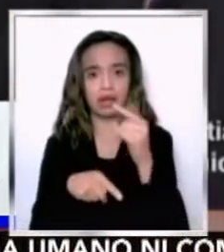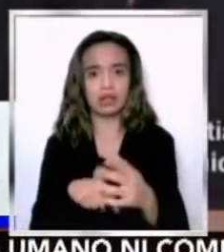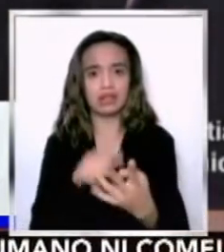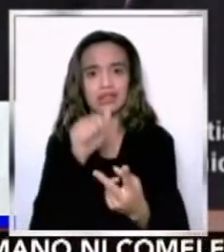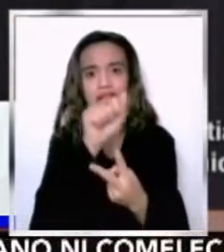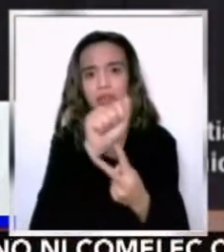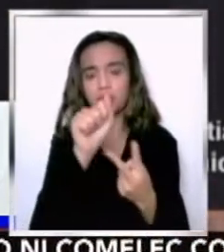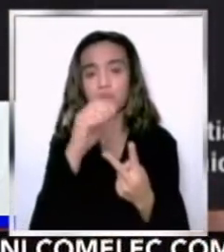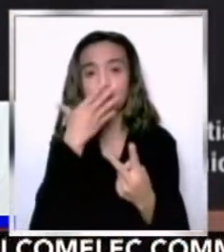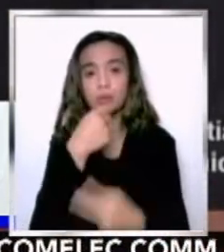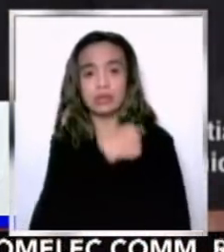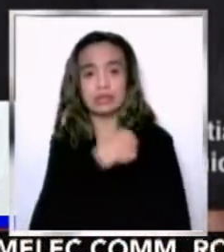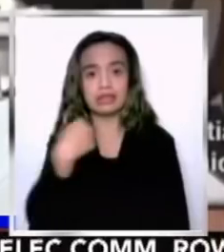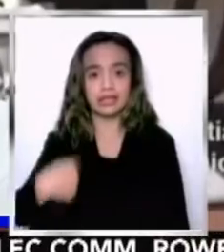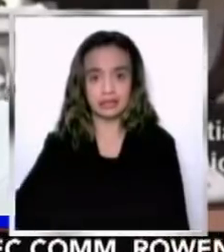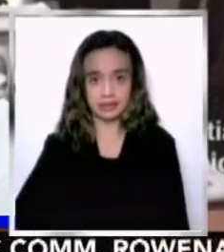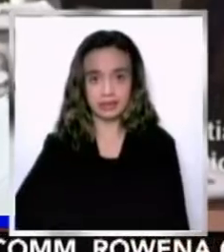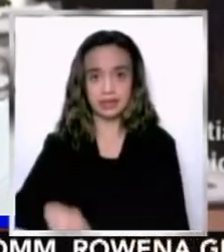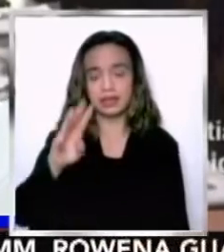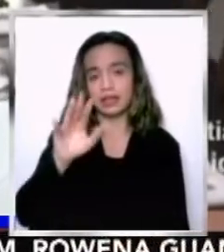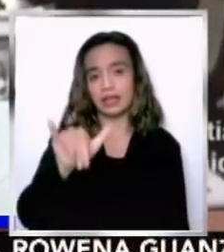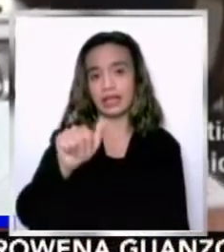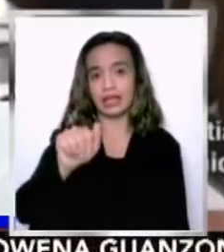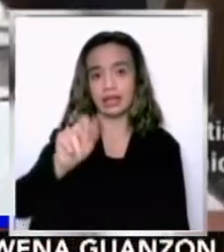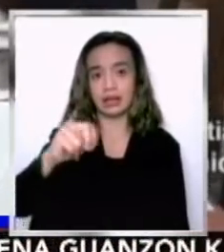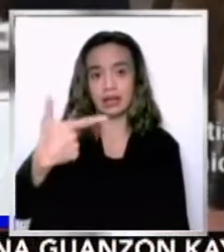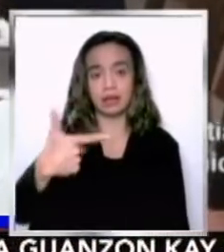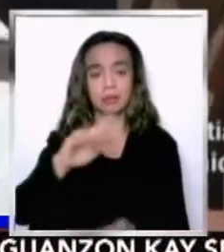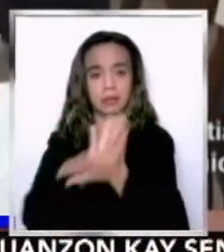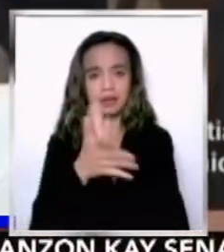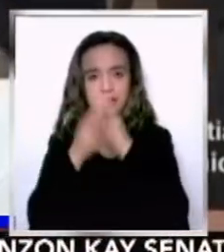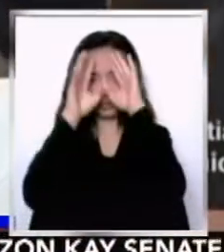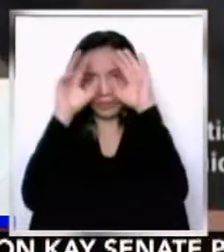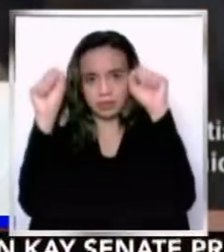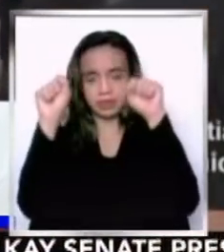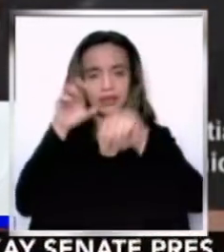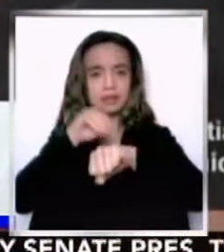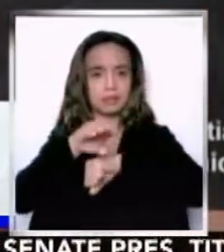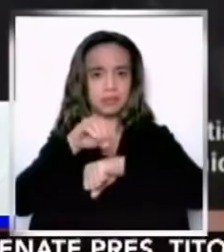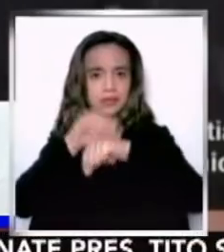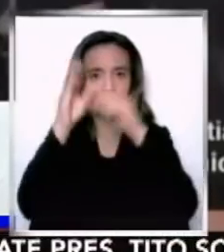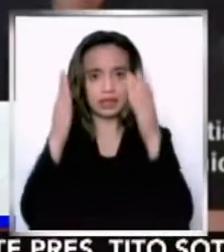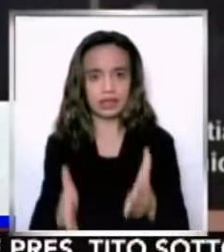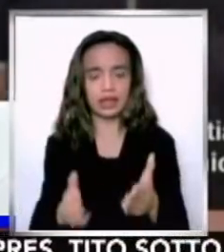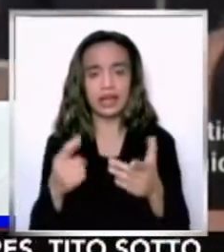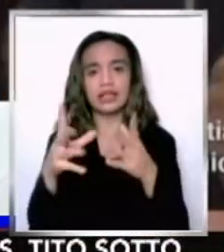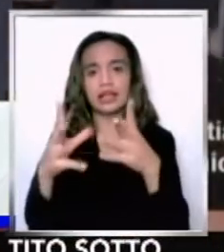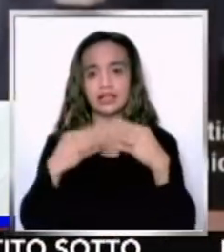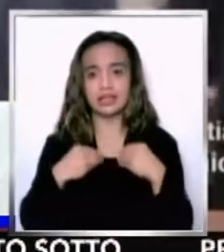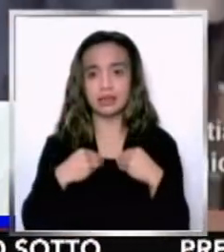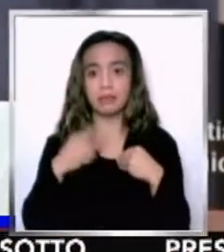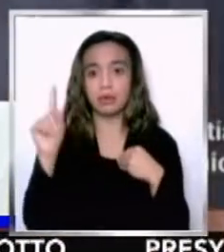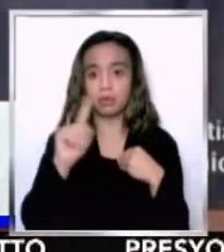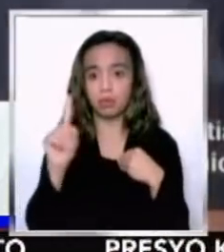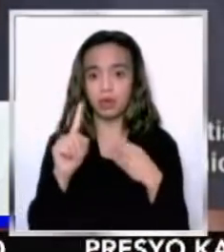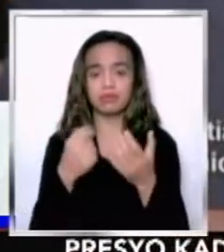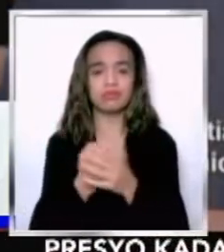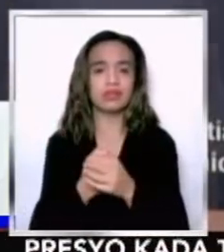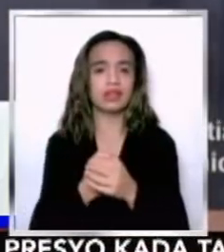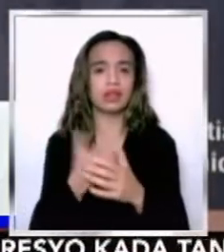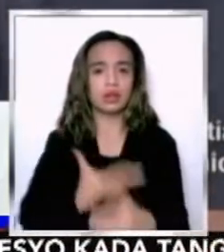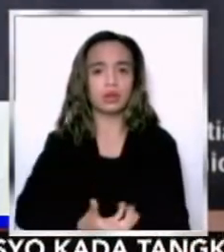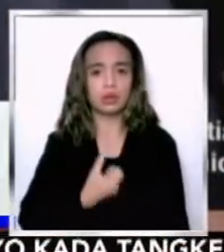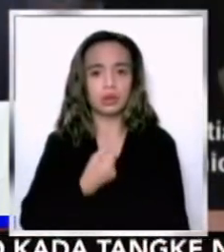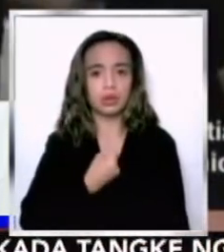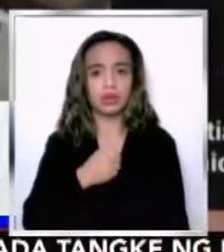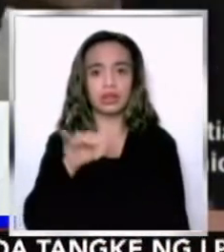Michael Yang bilang presidential adviser at pagtanggap na isang korporasyong pag-aari ng isang pugante sa Taiwan at may kinalaman kay Yang ang nakakuha